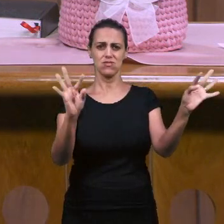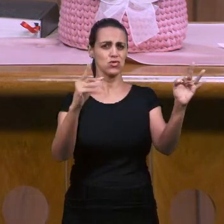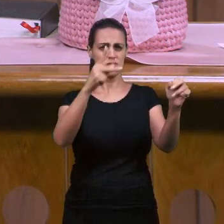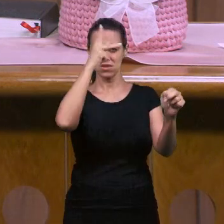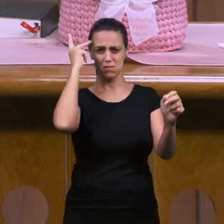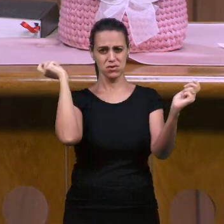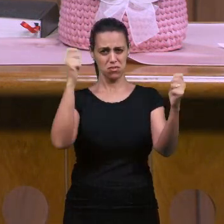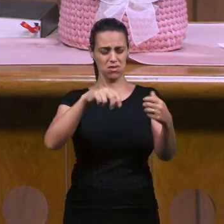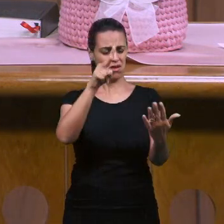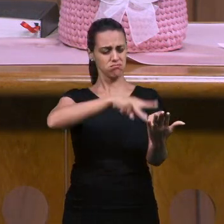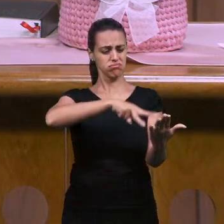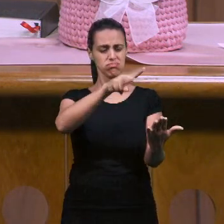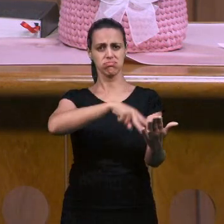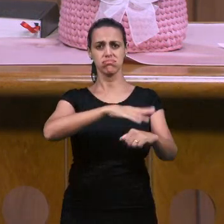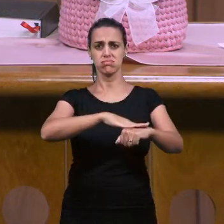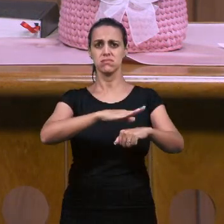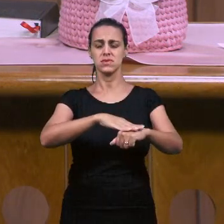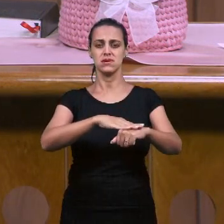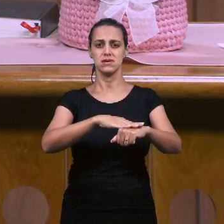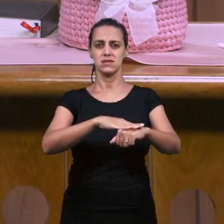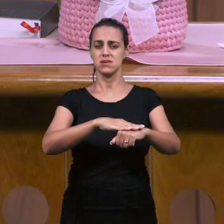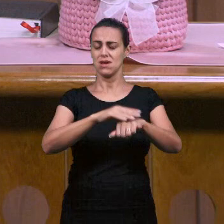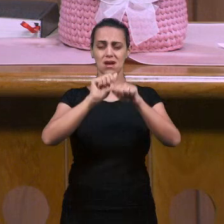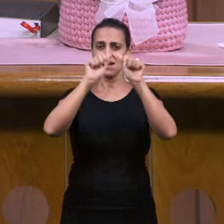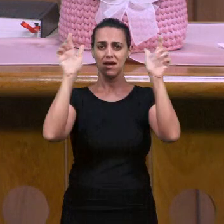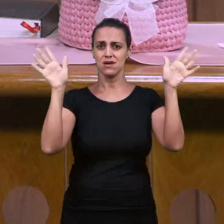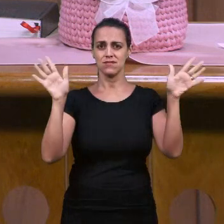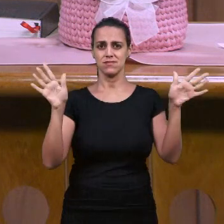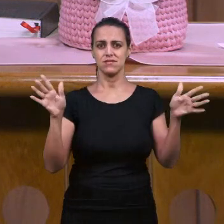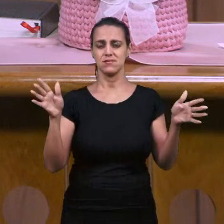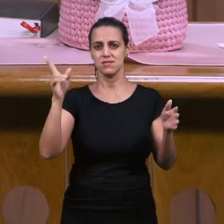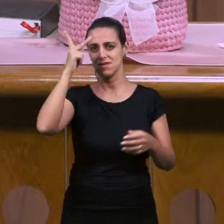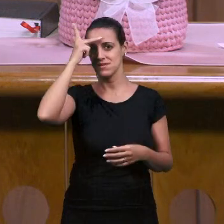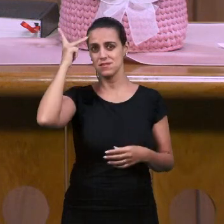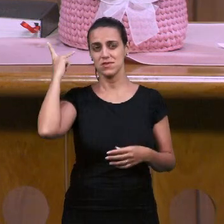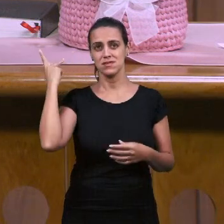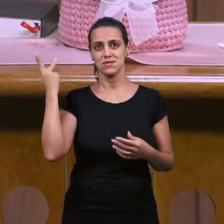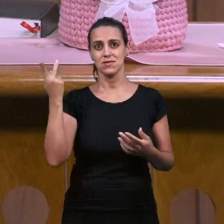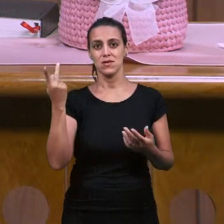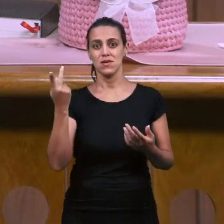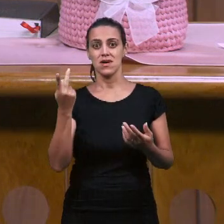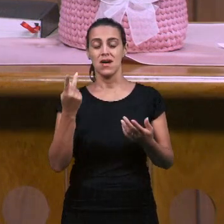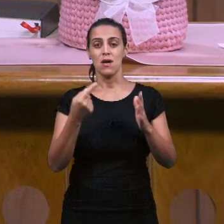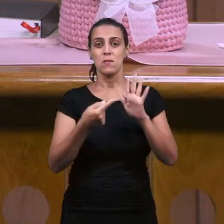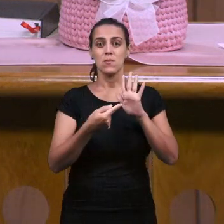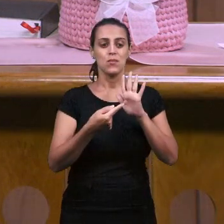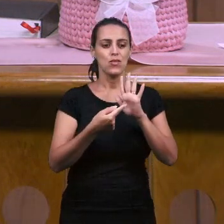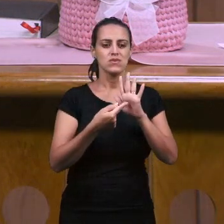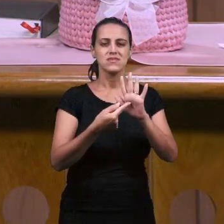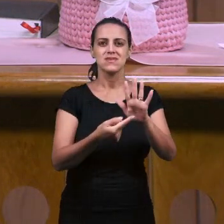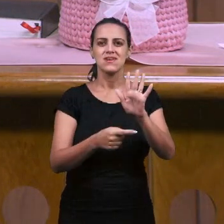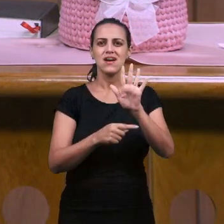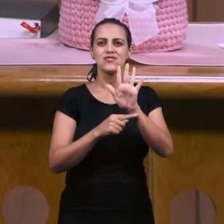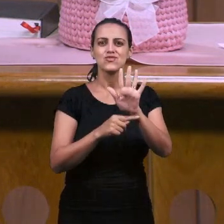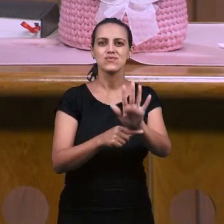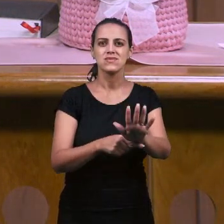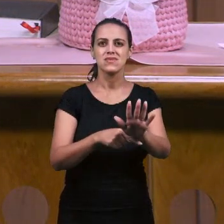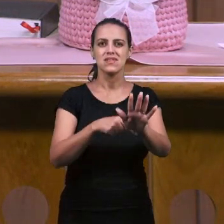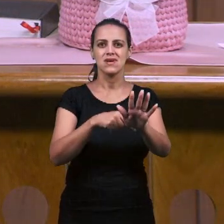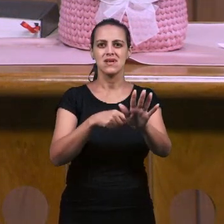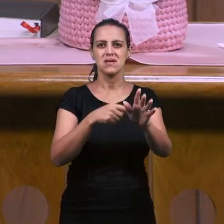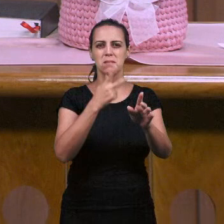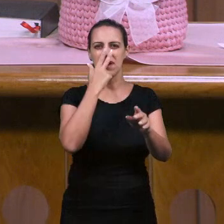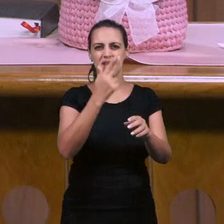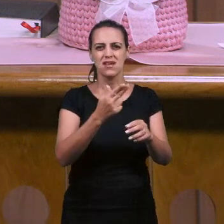des lunettes pour voir, n'est-ce pas? Ce qui est clair. Donc, c'est amener les personnes